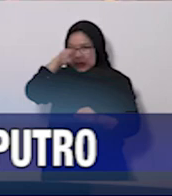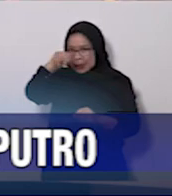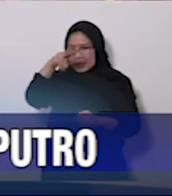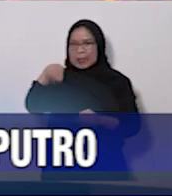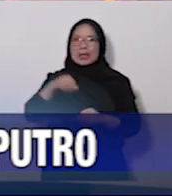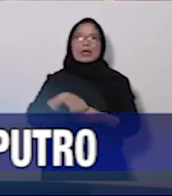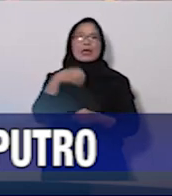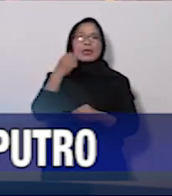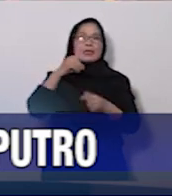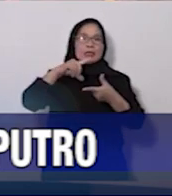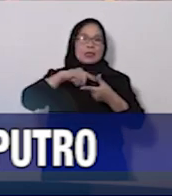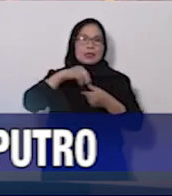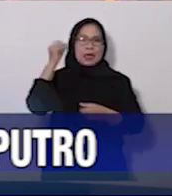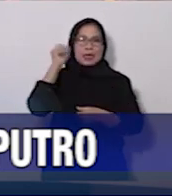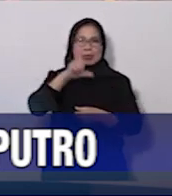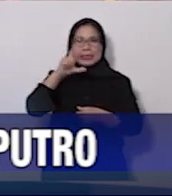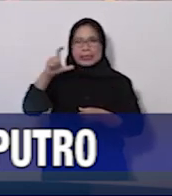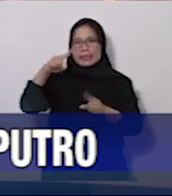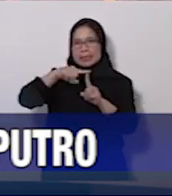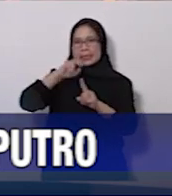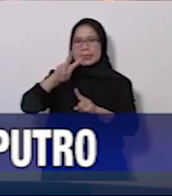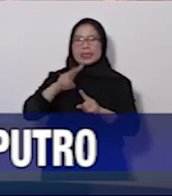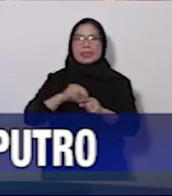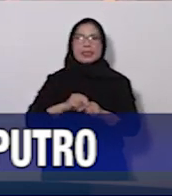kamera Apple sebanyak